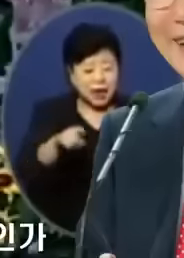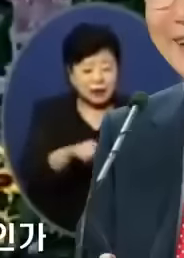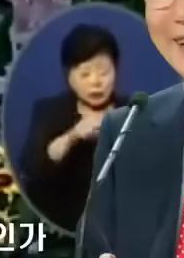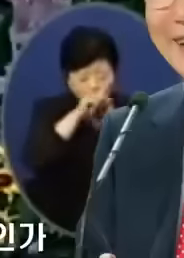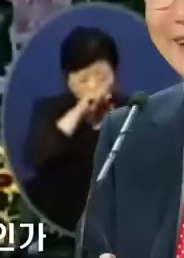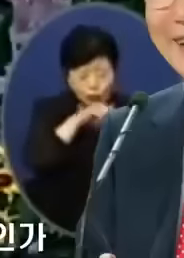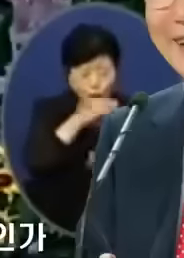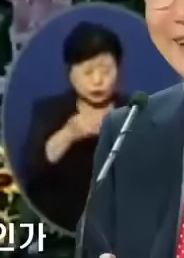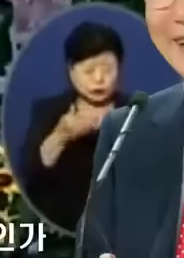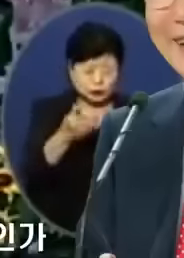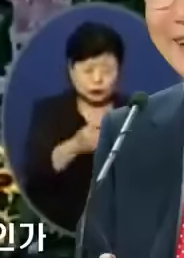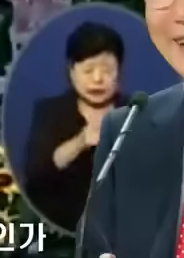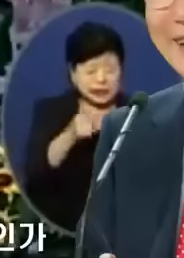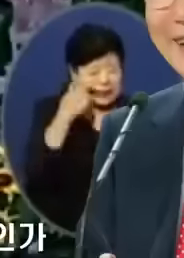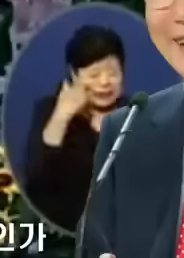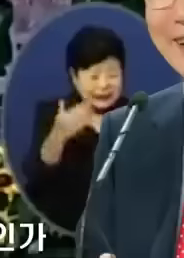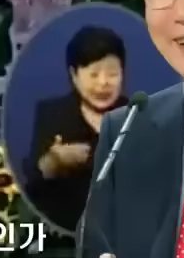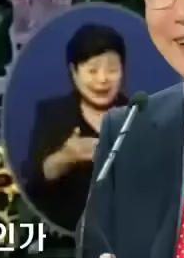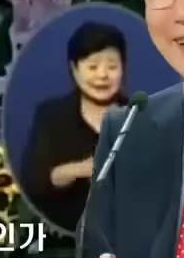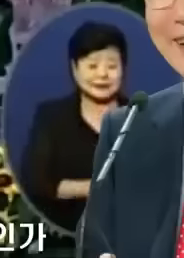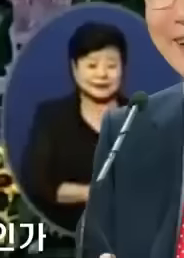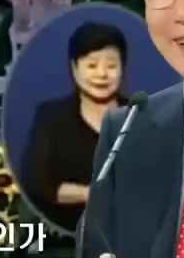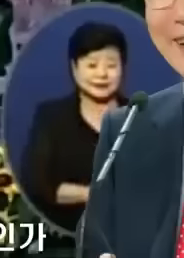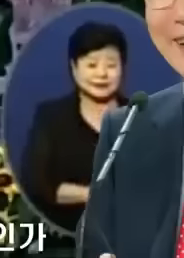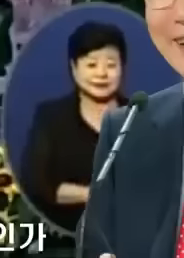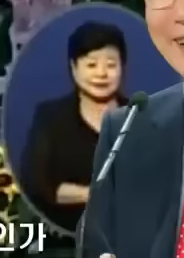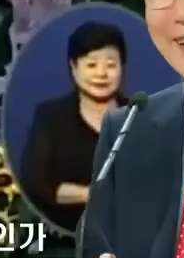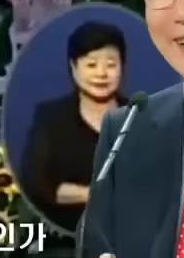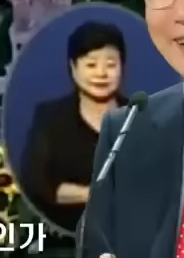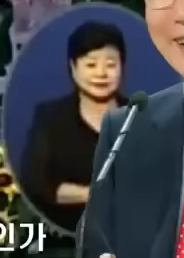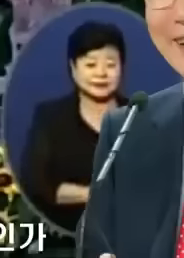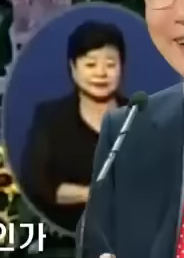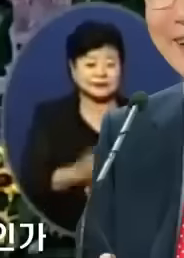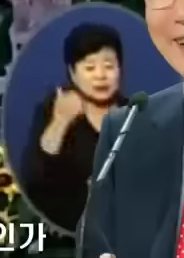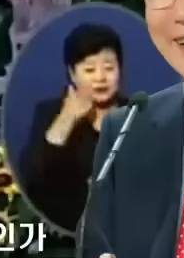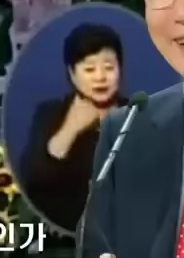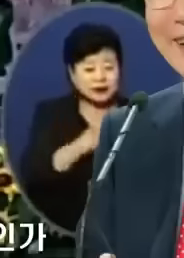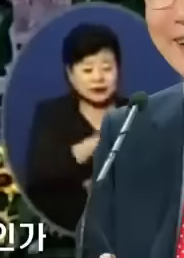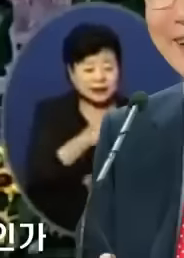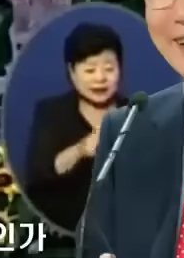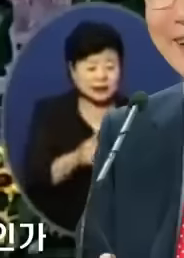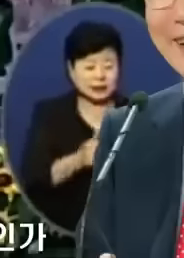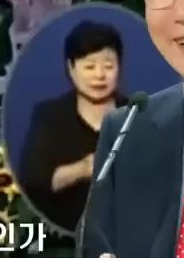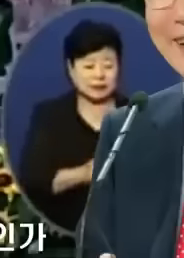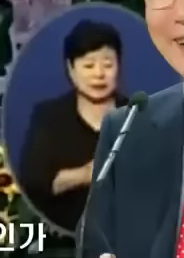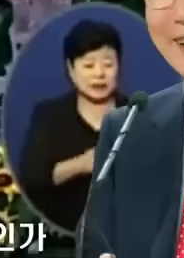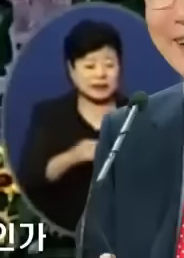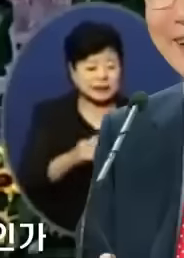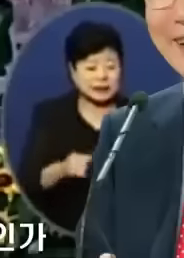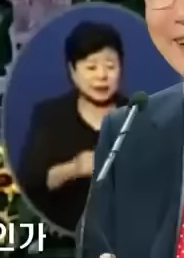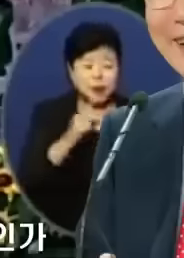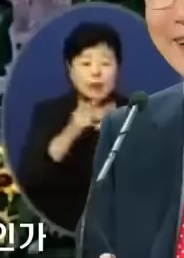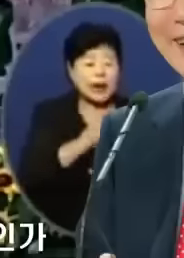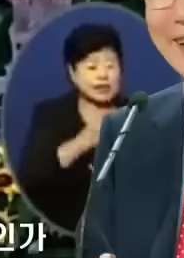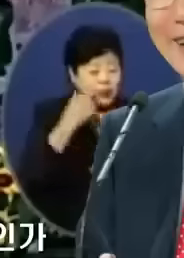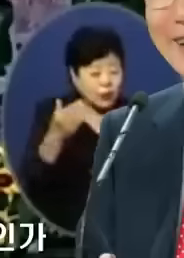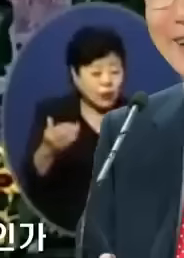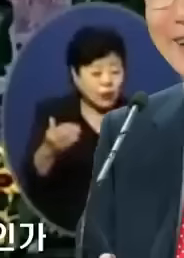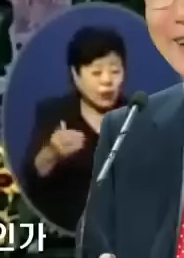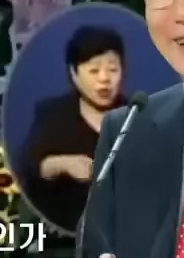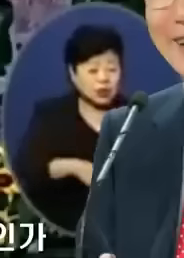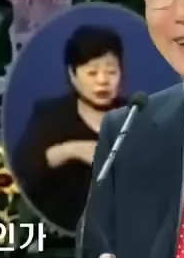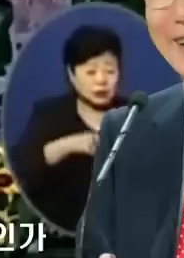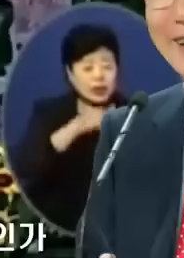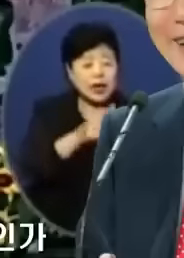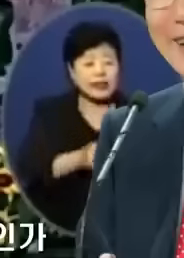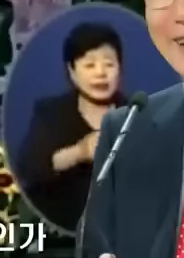함께 모든 것을 우리에게 주시지 아니하겠느냐. 누가 능히 하나님께서 택하신 자들을 고발하리요. 의롭다